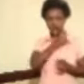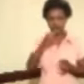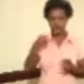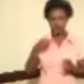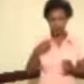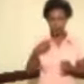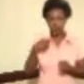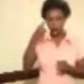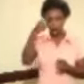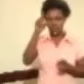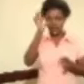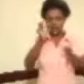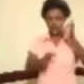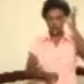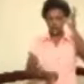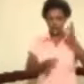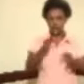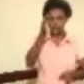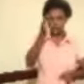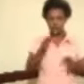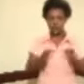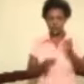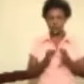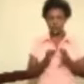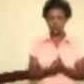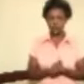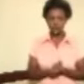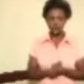justice? Madame Maniga,